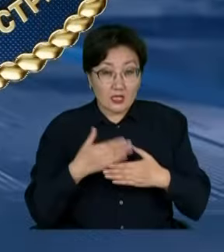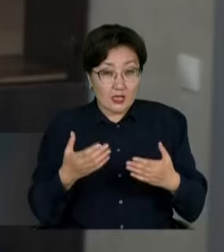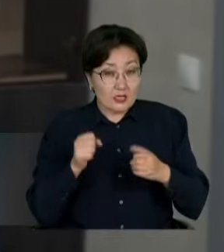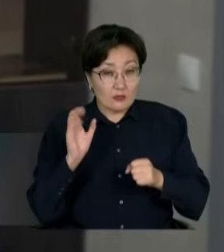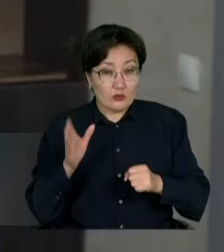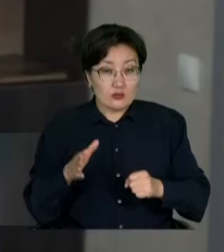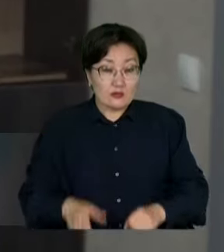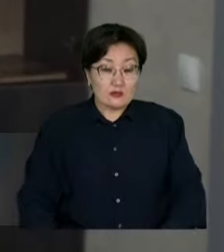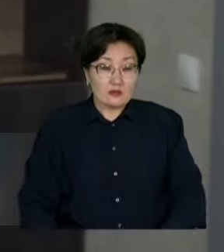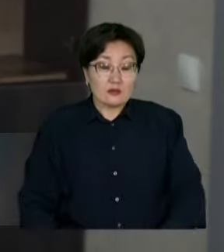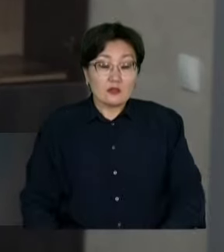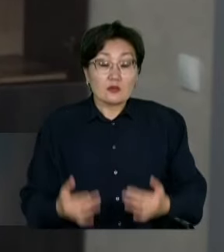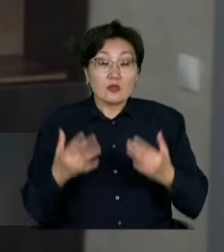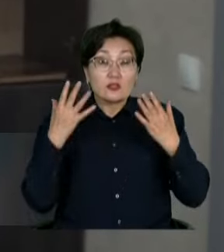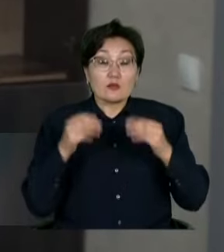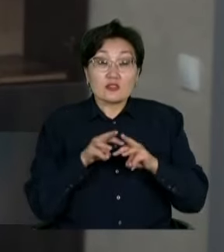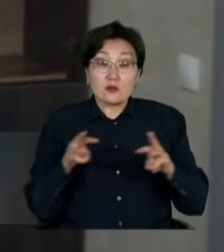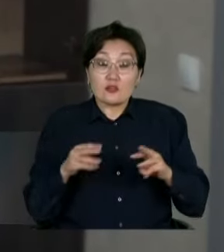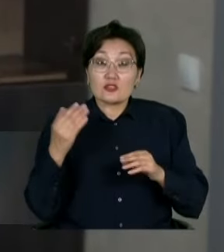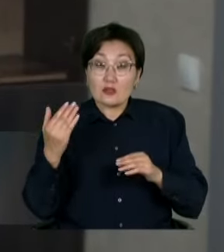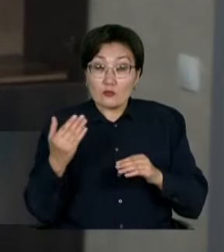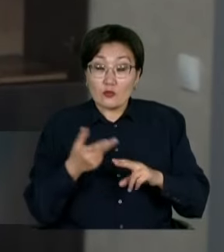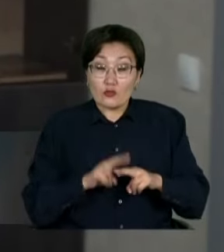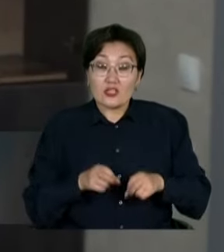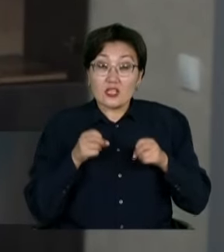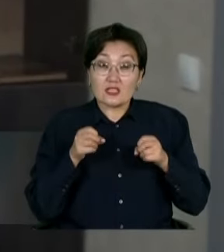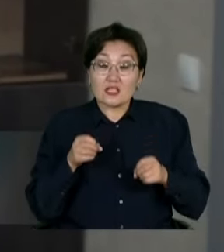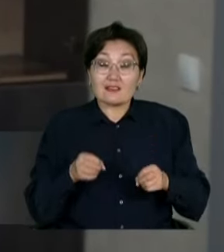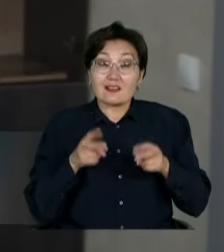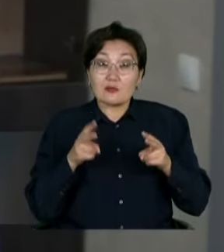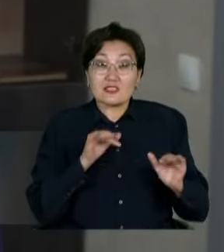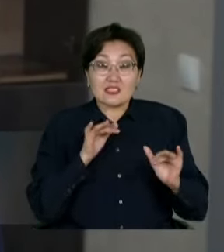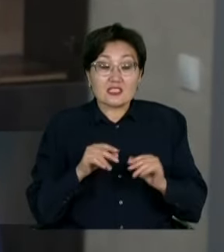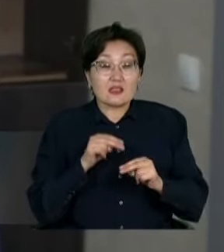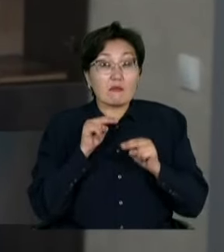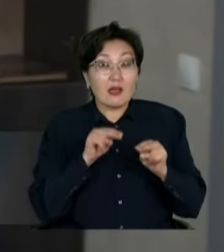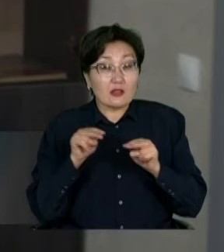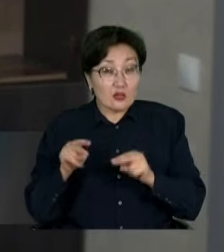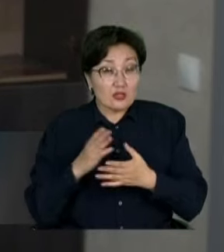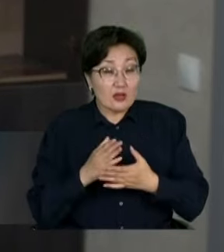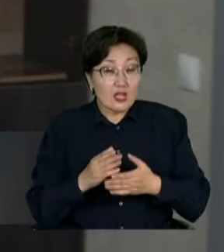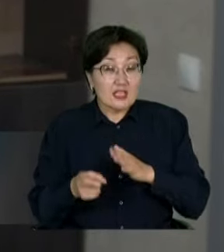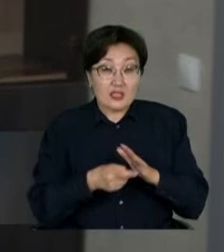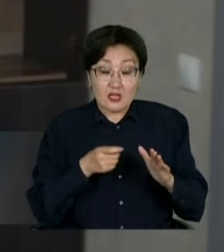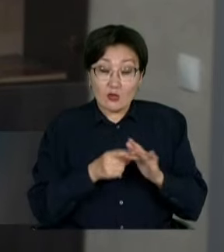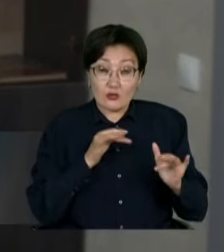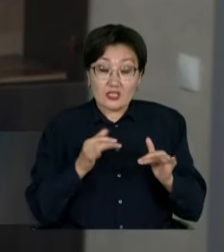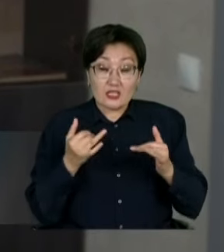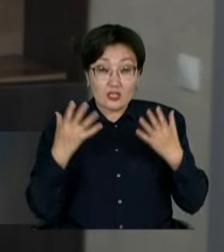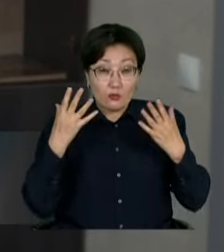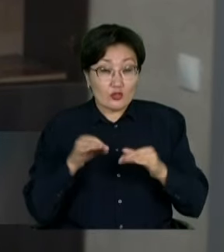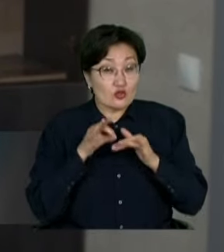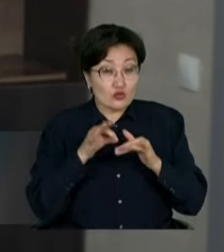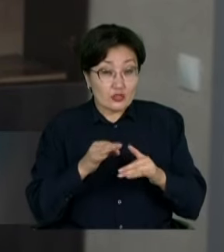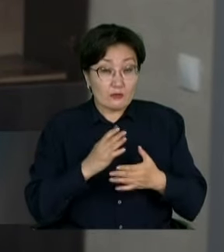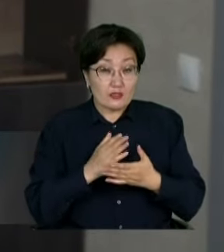алады. Оча қазіргі таңда министрдің тарапынан бұл қылмыстық бақылау алдында. Бұл бойынша тергеу амалдары қазіргі таңда жүріп